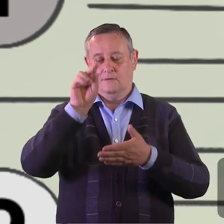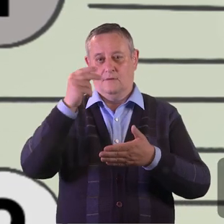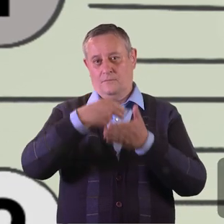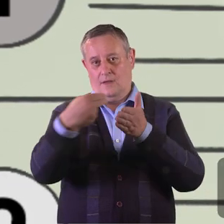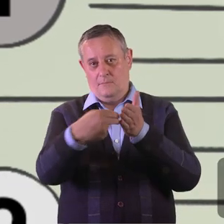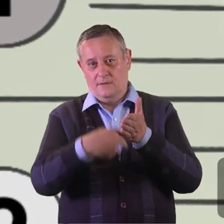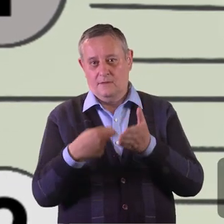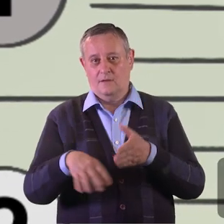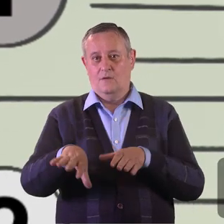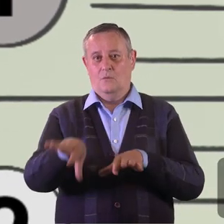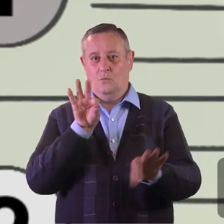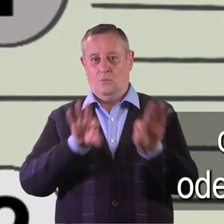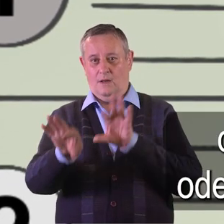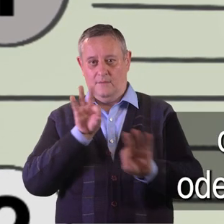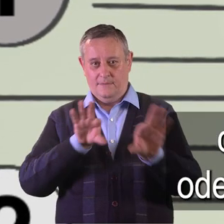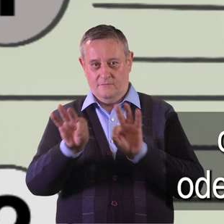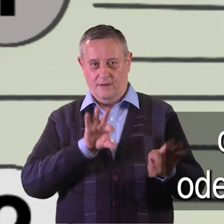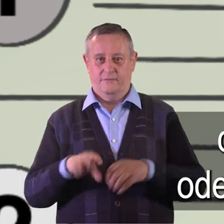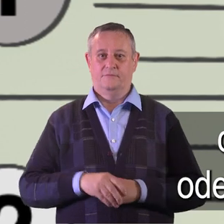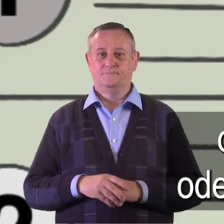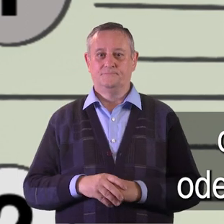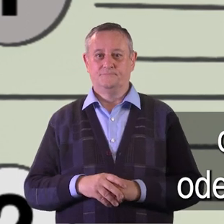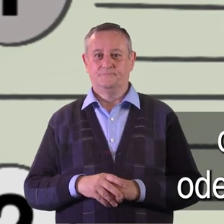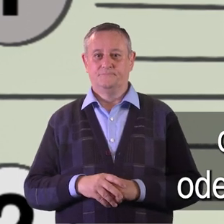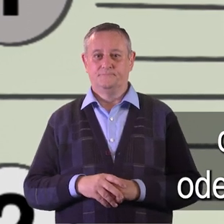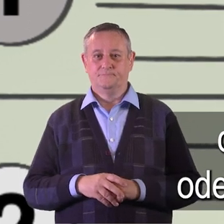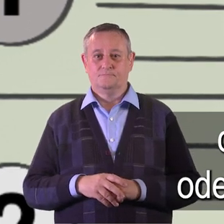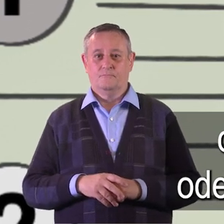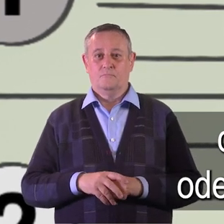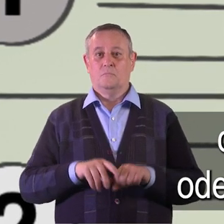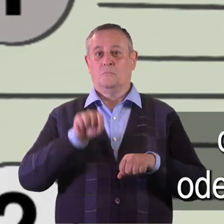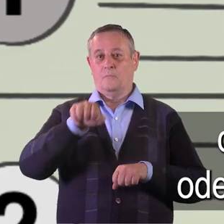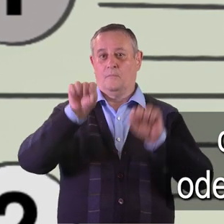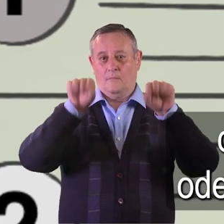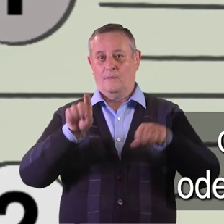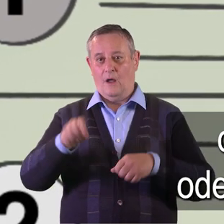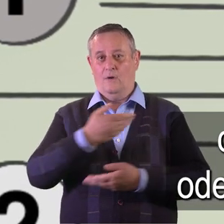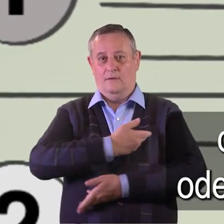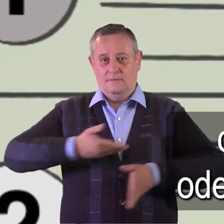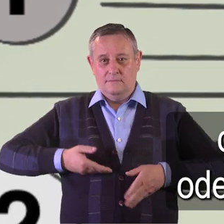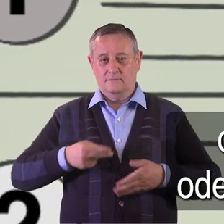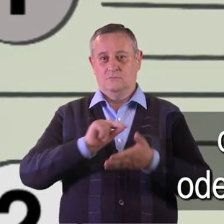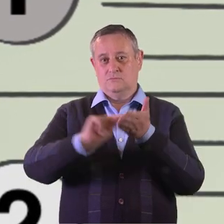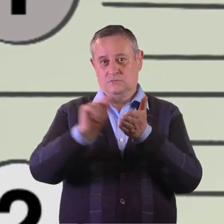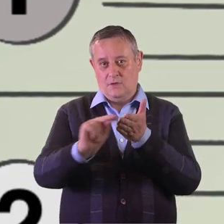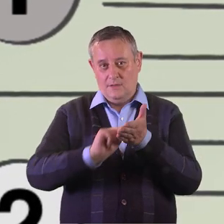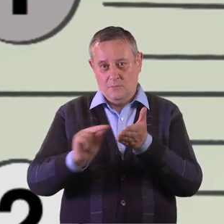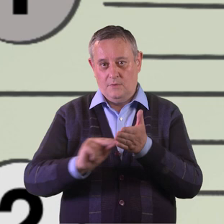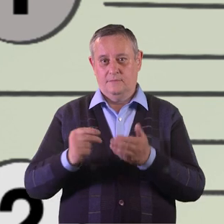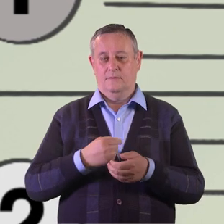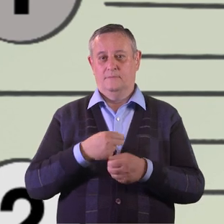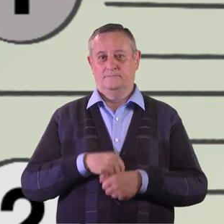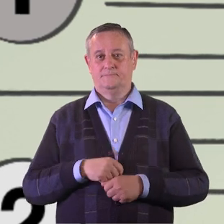auf jede Zeile kann Herr Müller den Namen von einer Kandidatin oder von einem Kandidaten schreiben